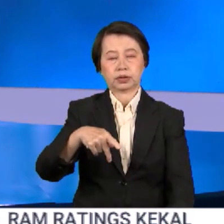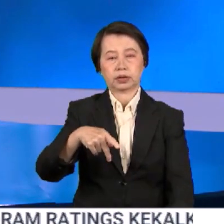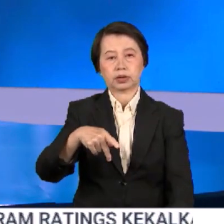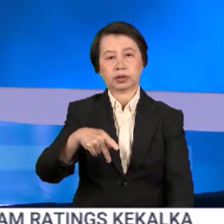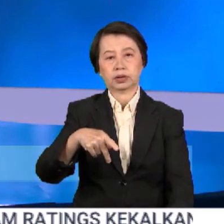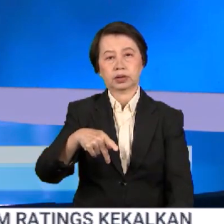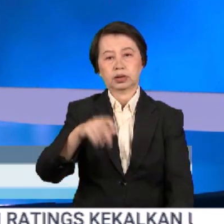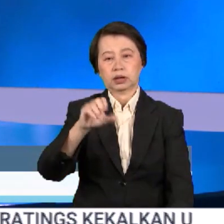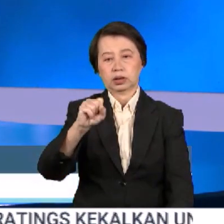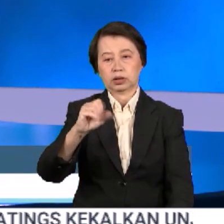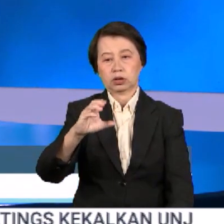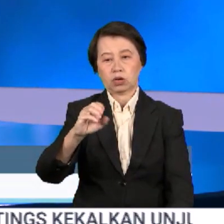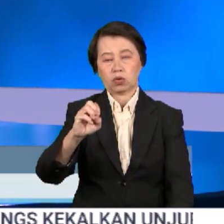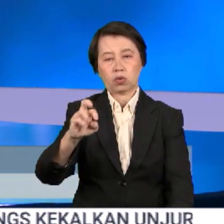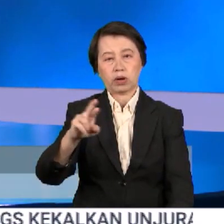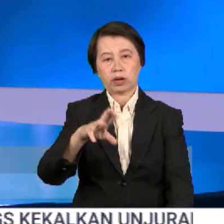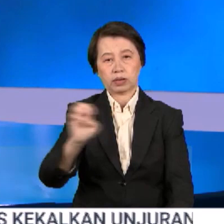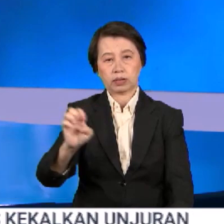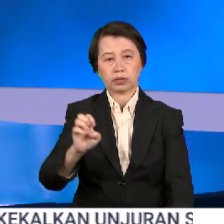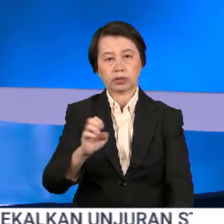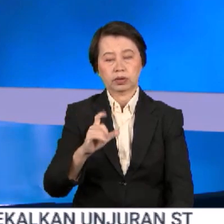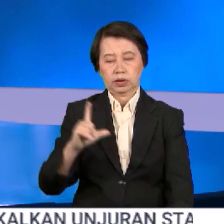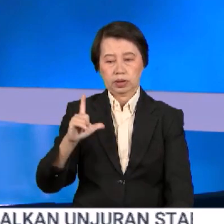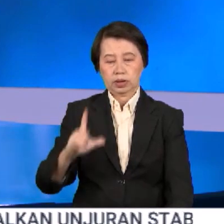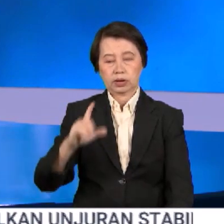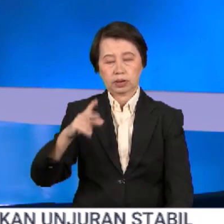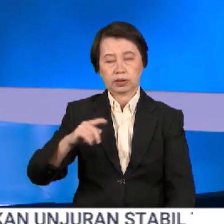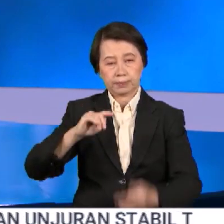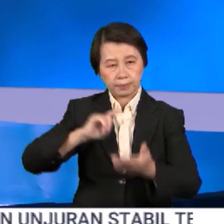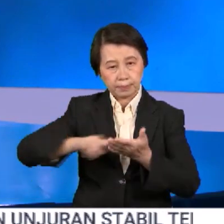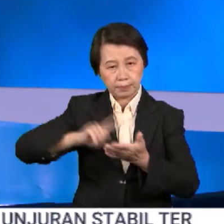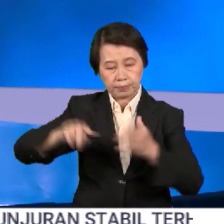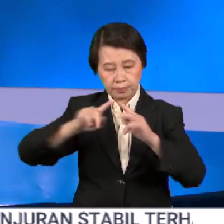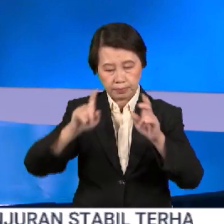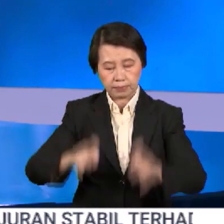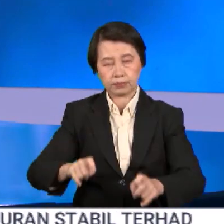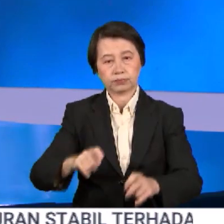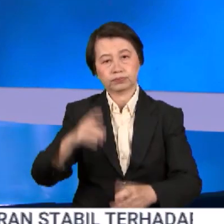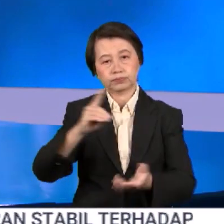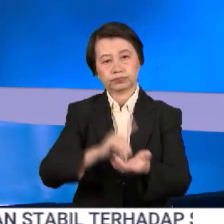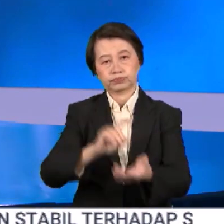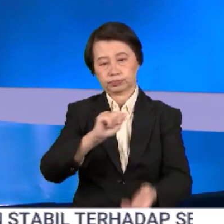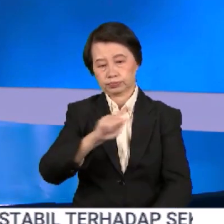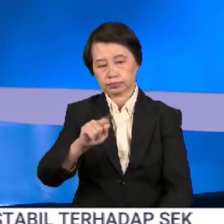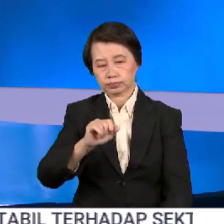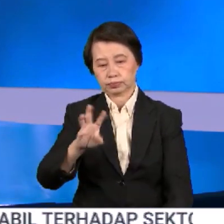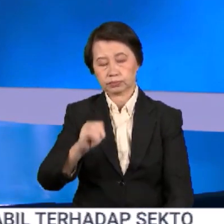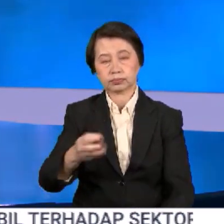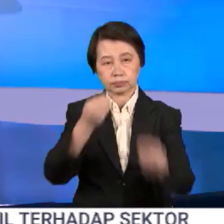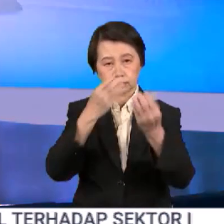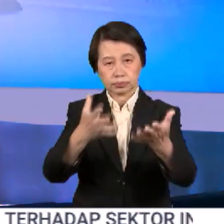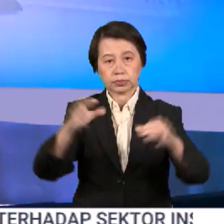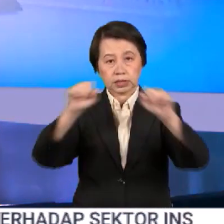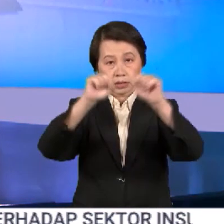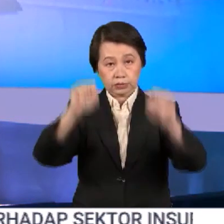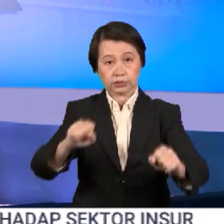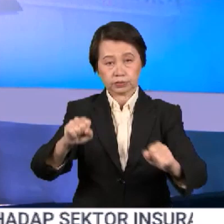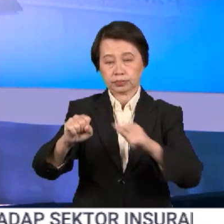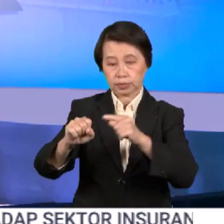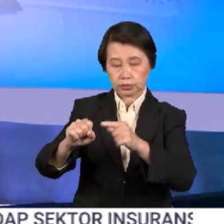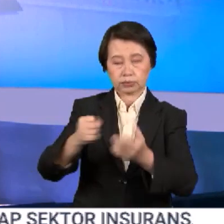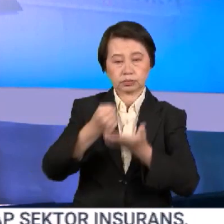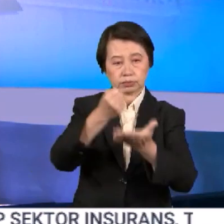pengarah pemeriksaan lembaga pemeriksaan kementerian pendidikan dokter Muhammad Azzam Ahmad memaklumkan sistem berkenaan